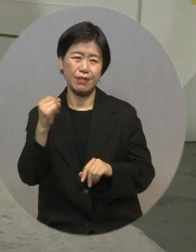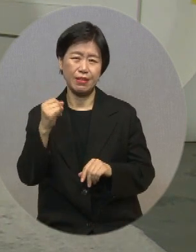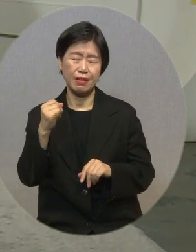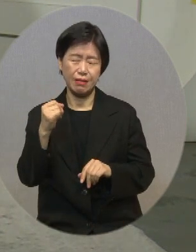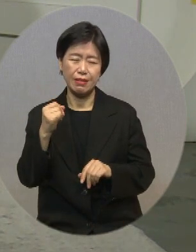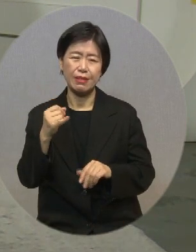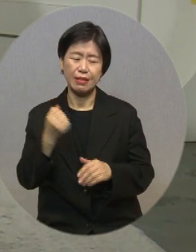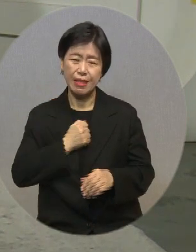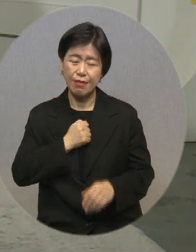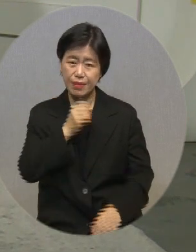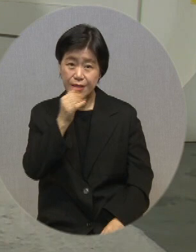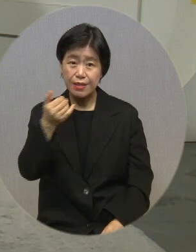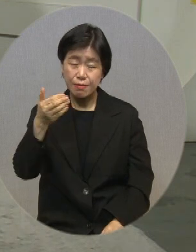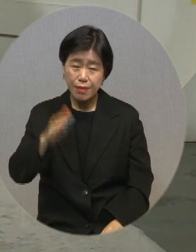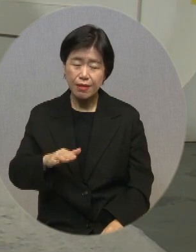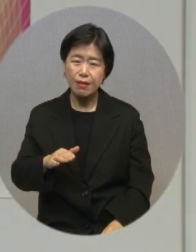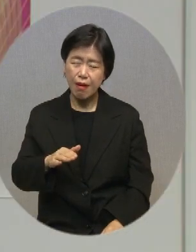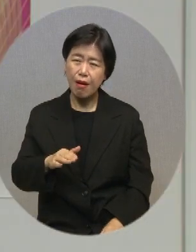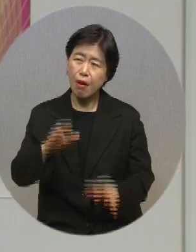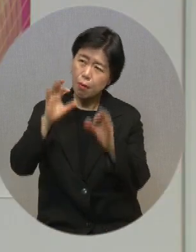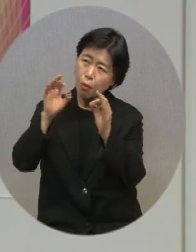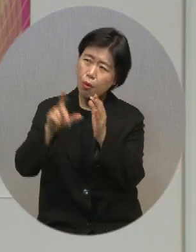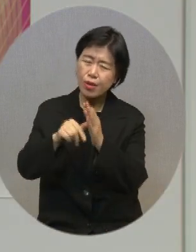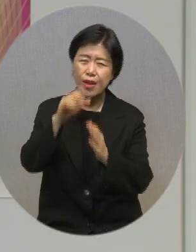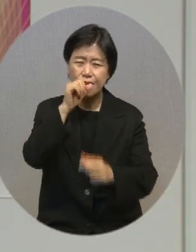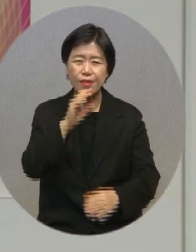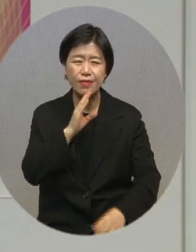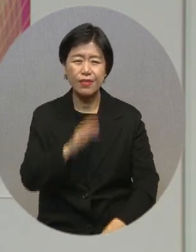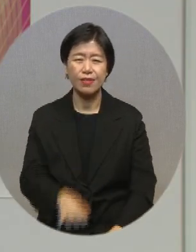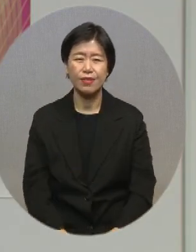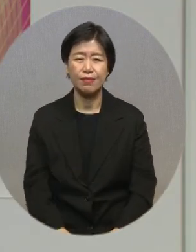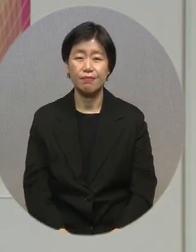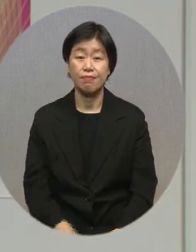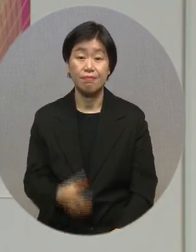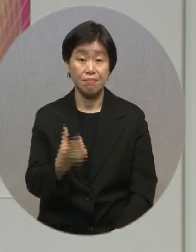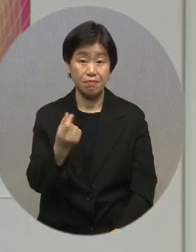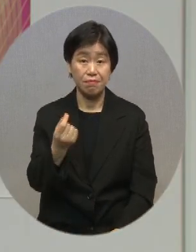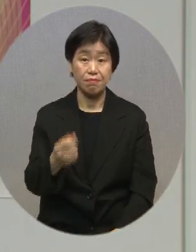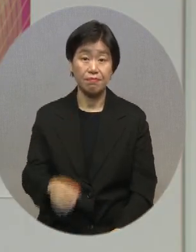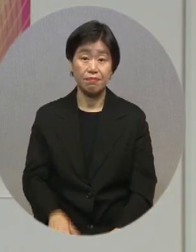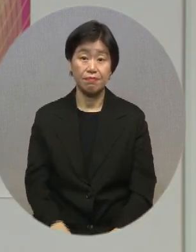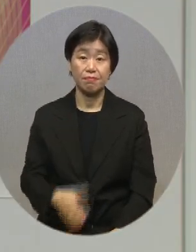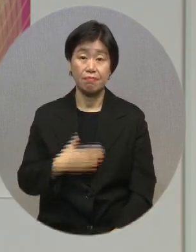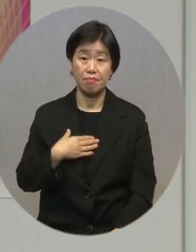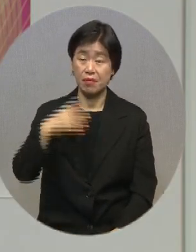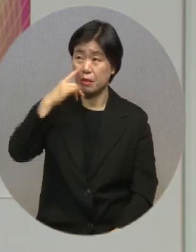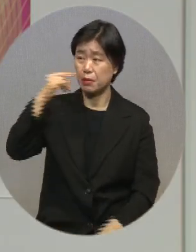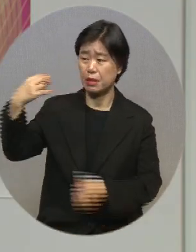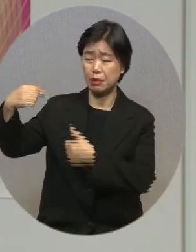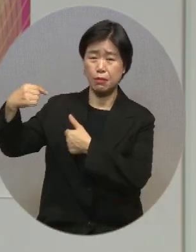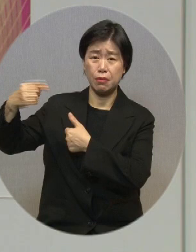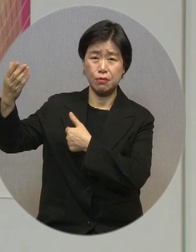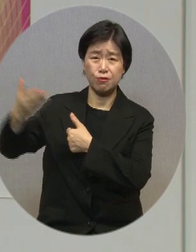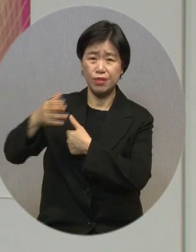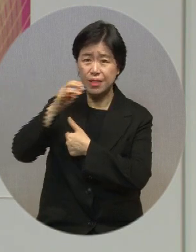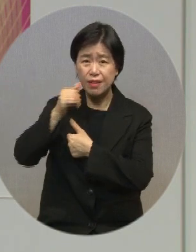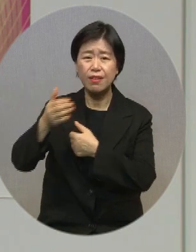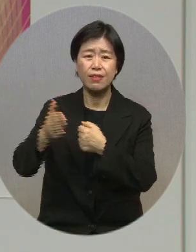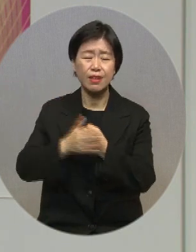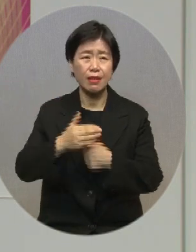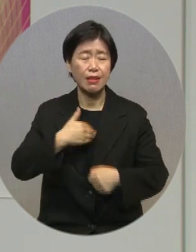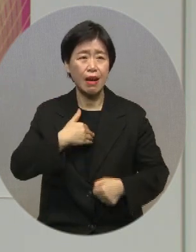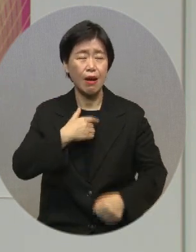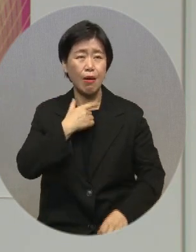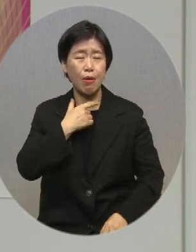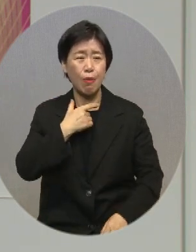네 사실 저도 그 어머니 세대에도 네네. 교육을 받다 보니까 네. 하고 싶은 말을 다는 못한